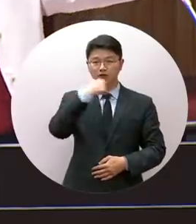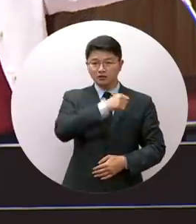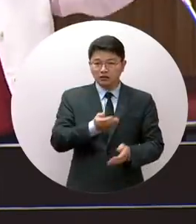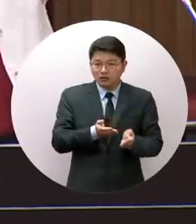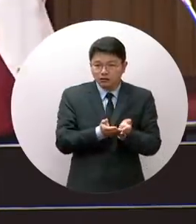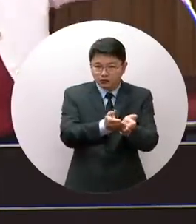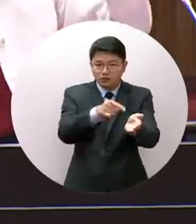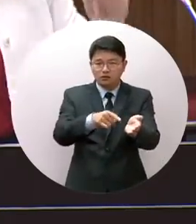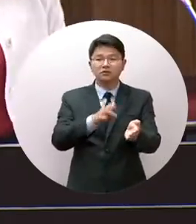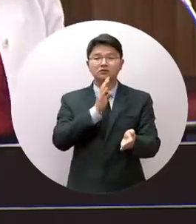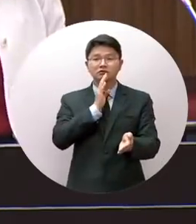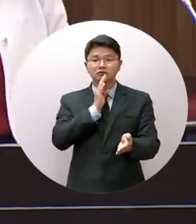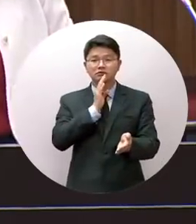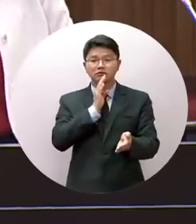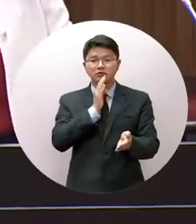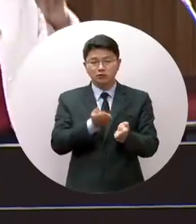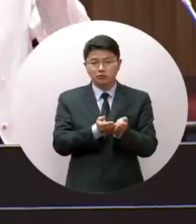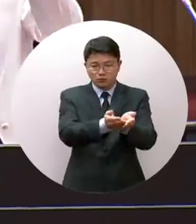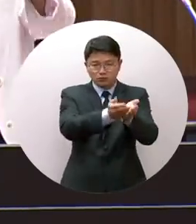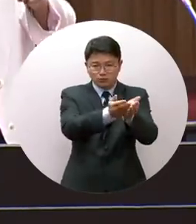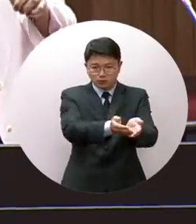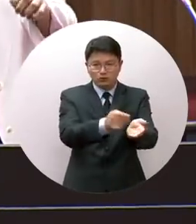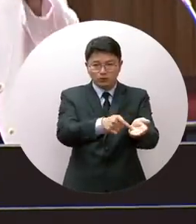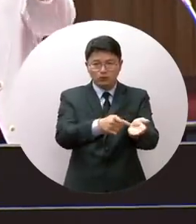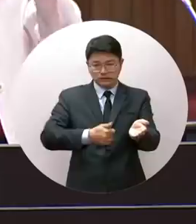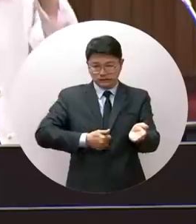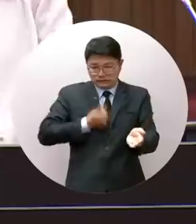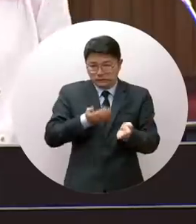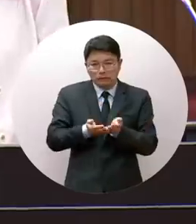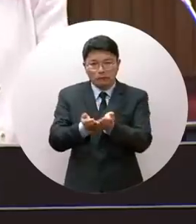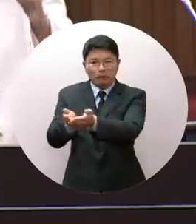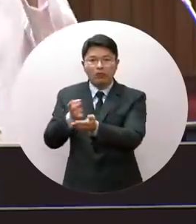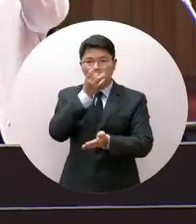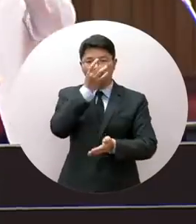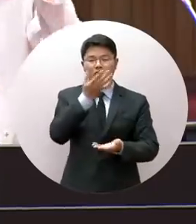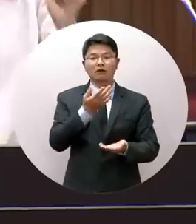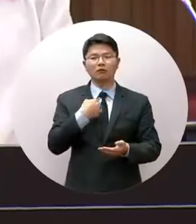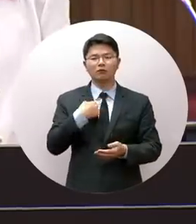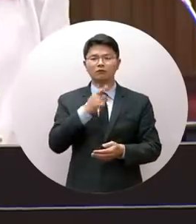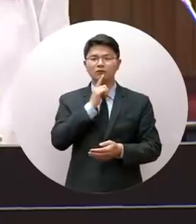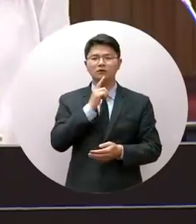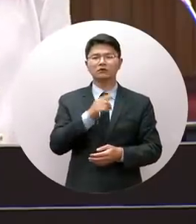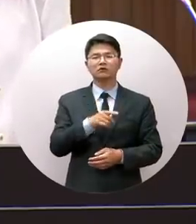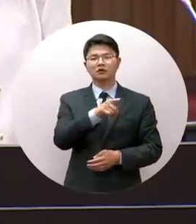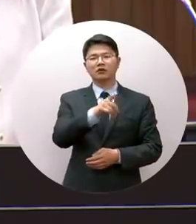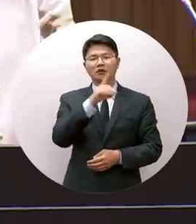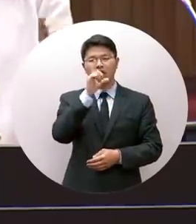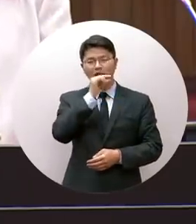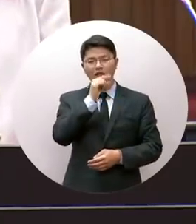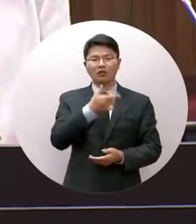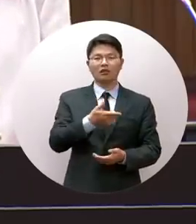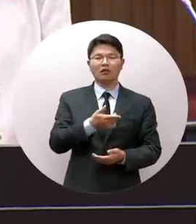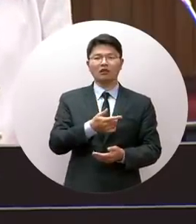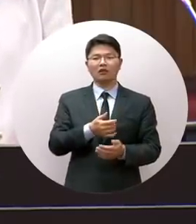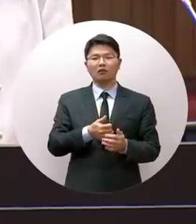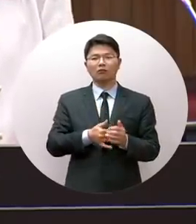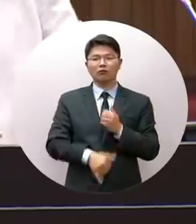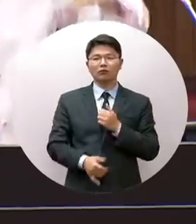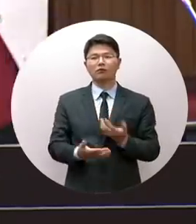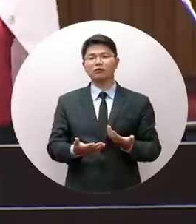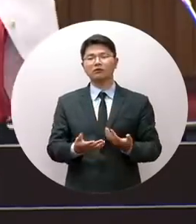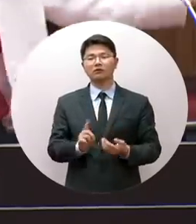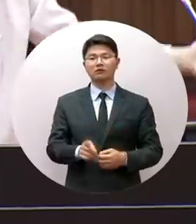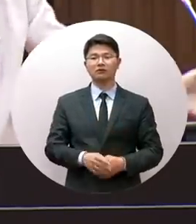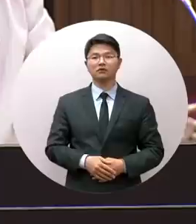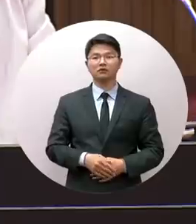动力的驳船的停底下一个平台而已。台船在一开始的，我想要讲你一直揪去，在一开始的